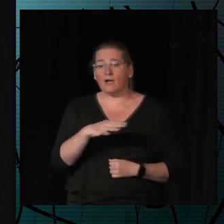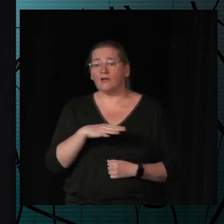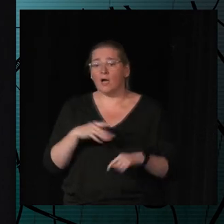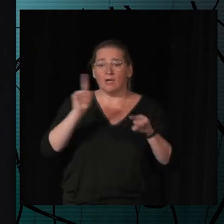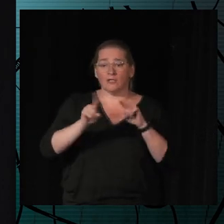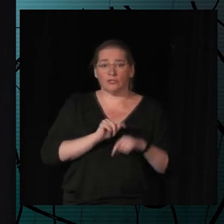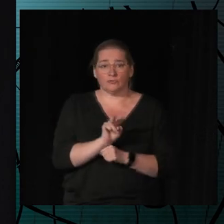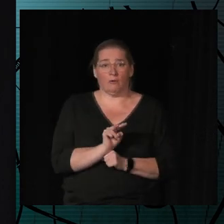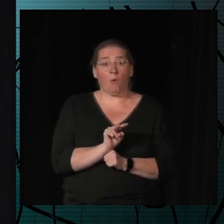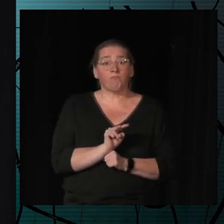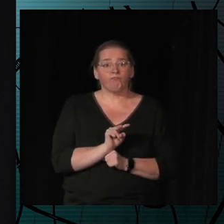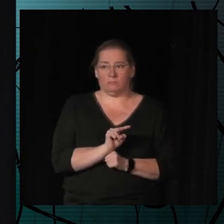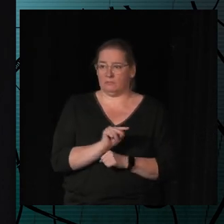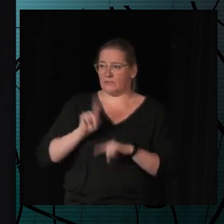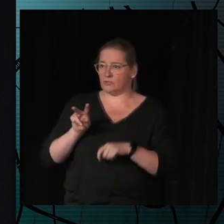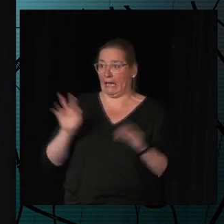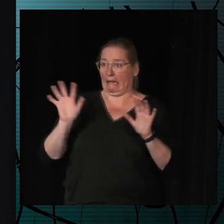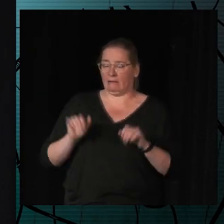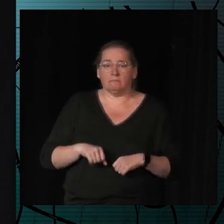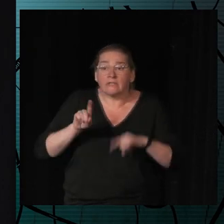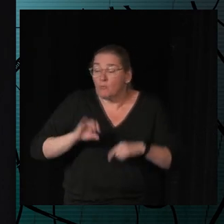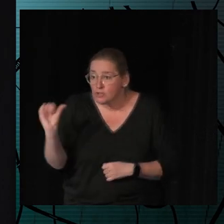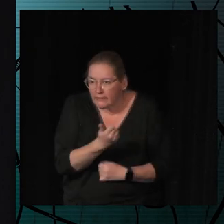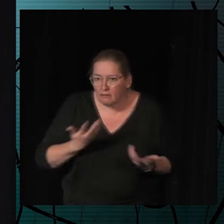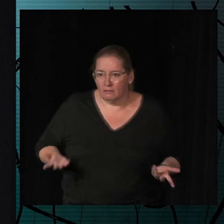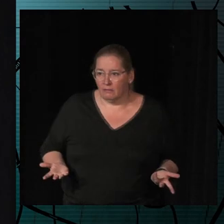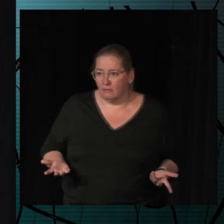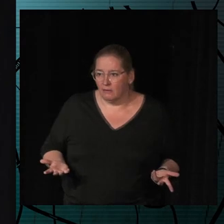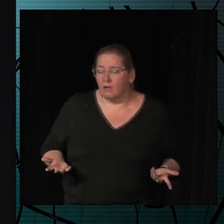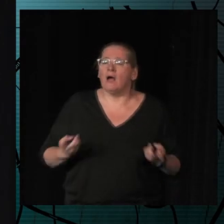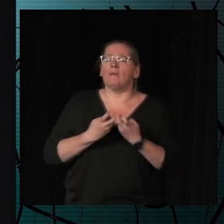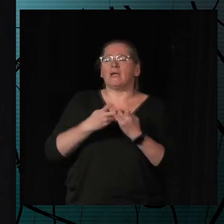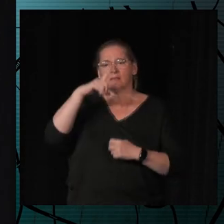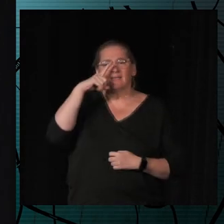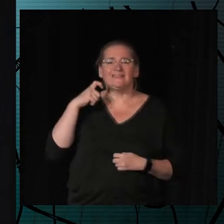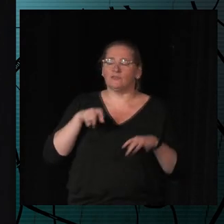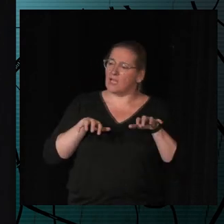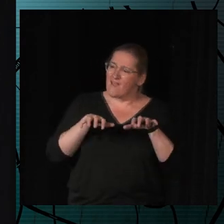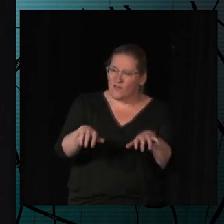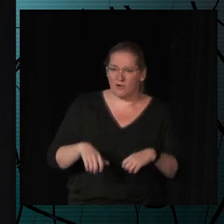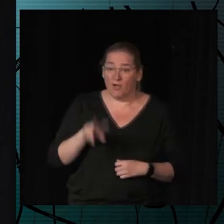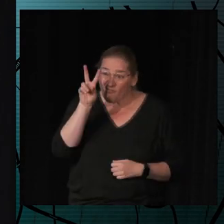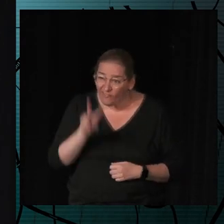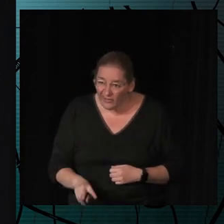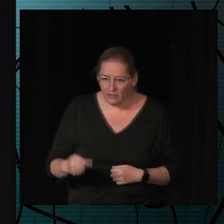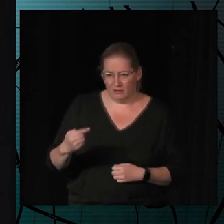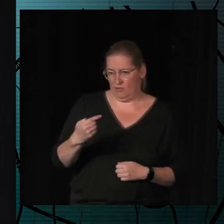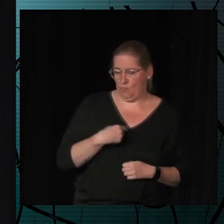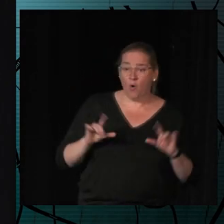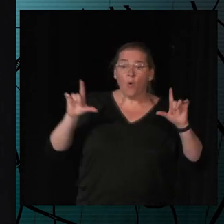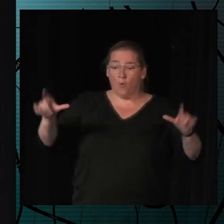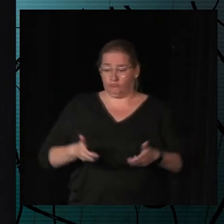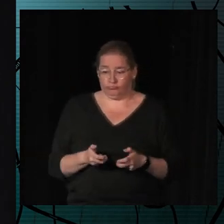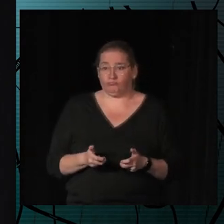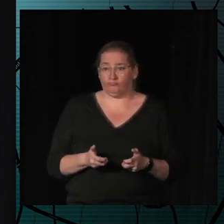tel ou tel effet de de peur et Resident Evil alors j'ai rarement eu véritablement peur face à Resident Evil c'est pour